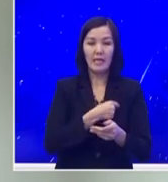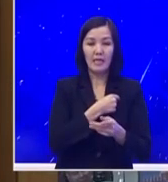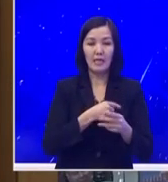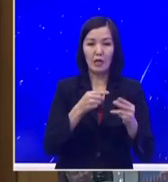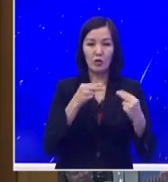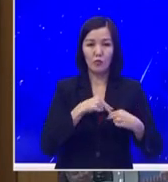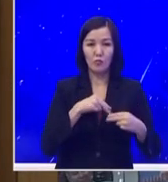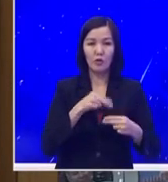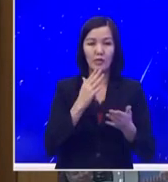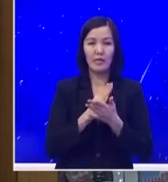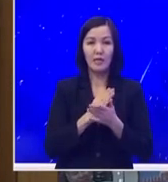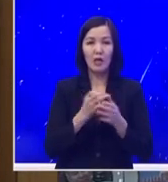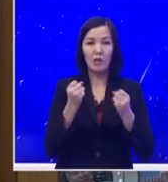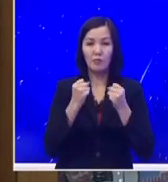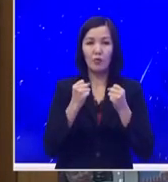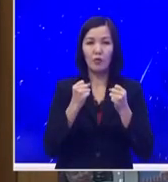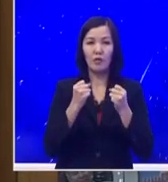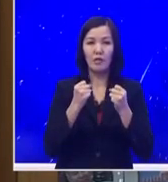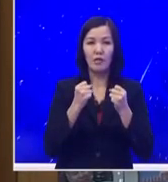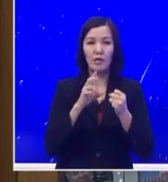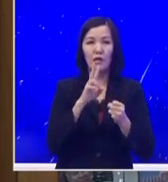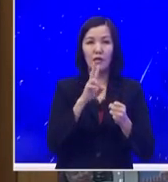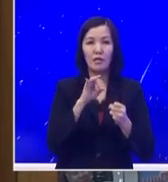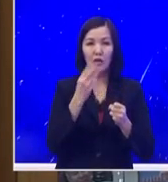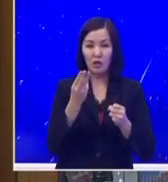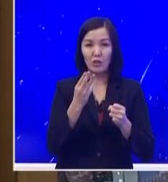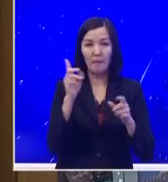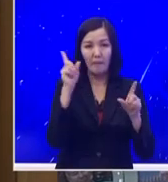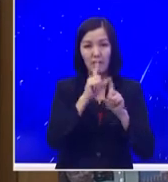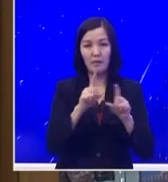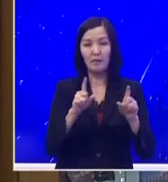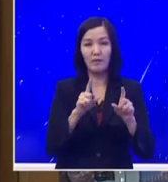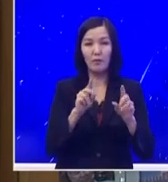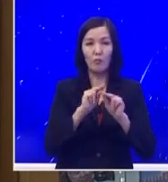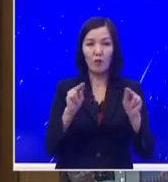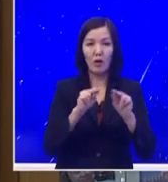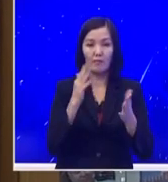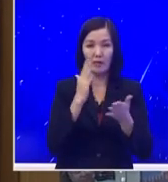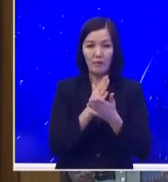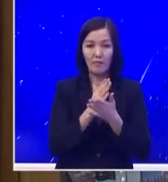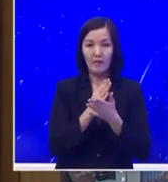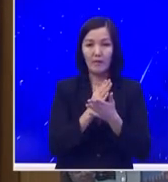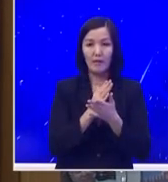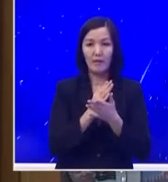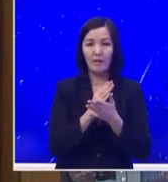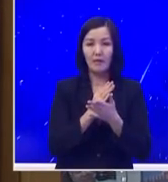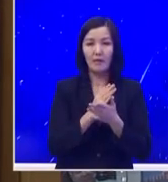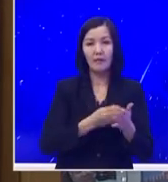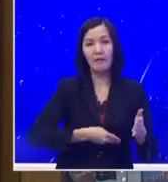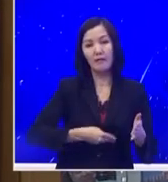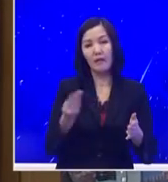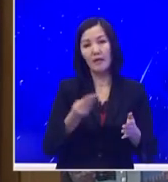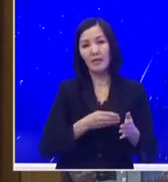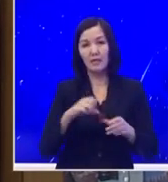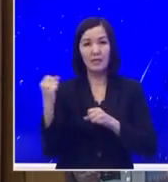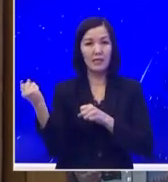спорт мектептерде тіркеліп тұрған. Назарбаев мектебінің оқушы жаңағы мұғалімдері сол теннистен сабақ